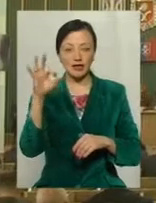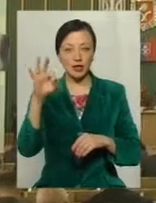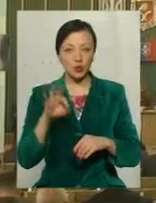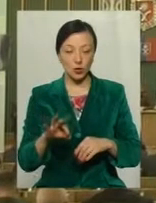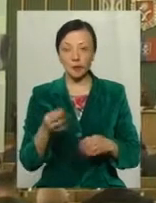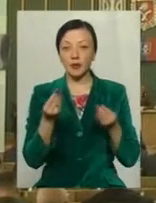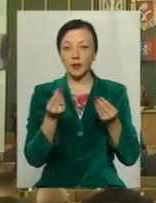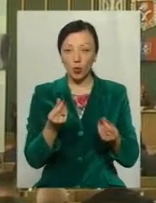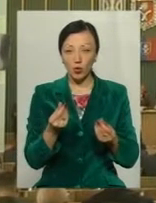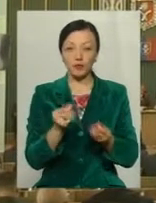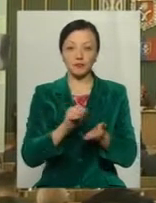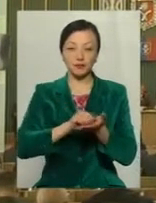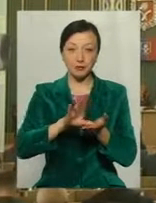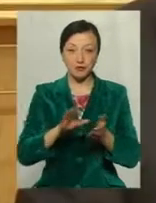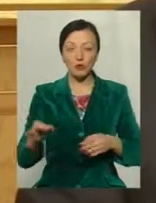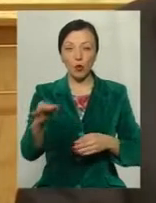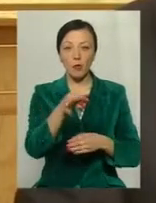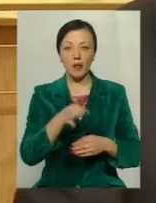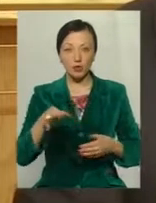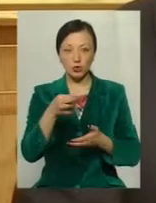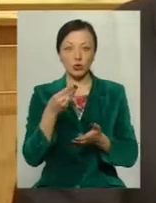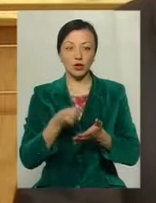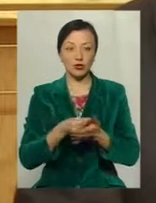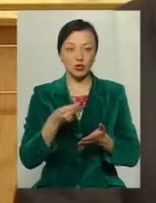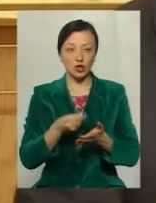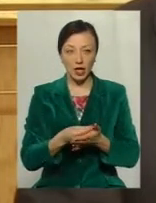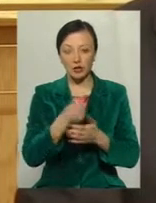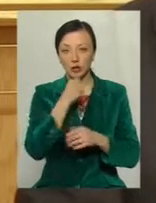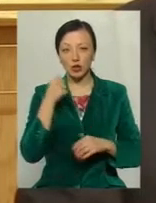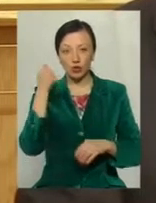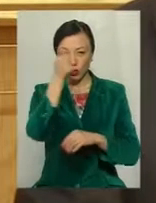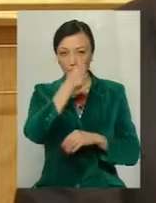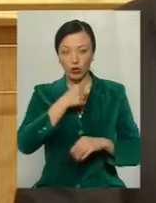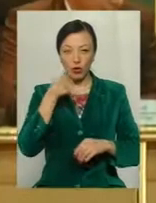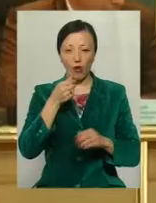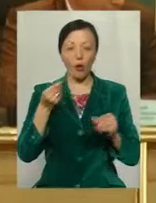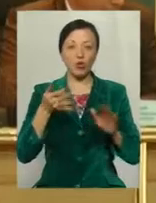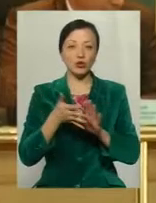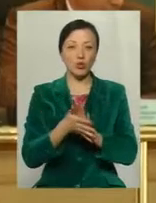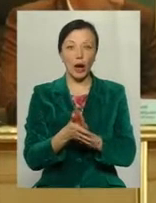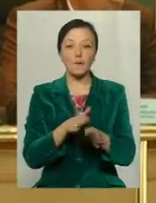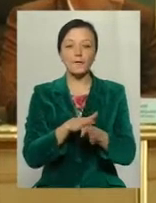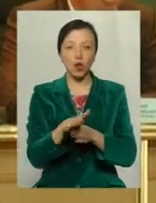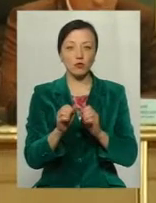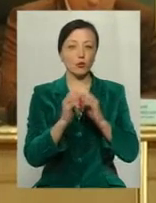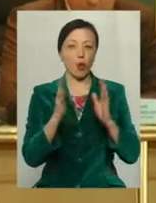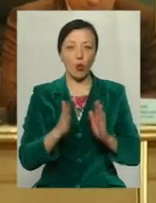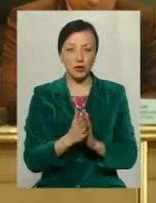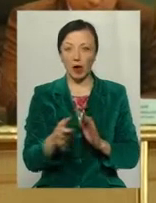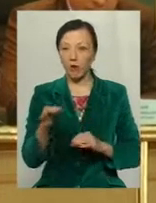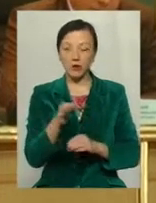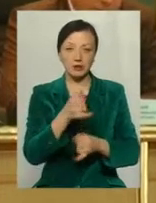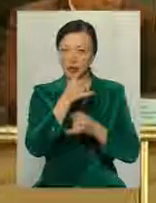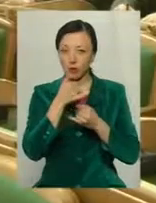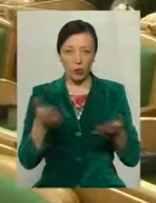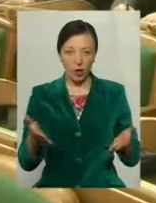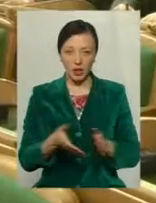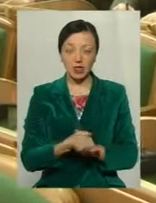має оптова торгівля, транспорт – 4,8%, будівництво – 1,7% і тимчасове розміщення